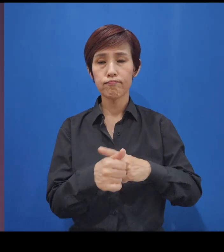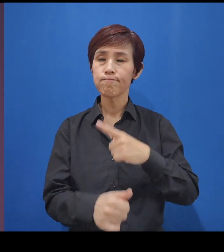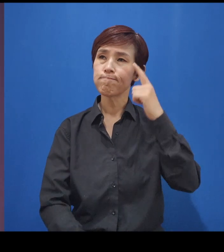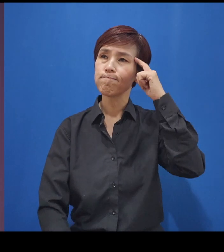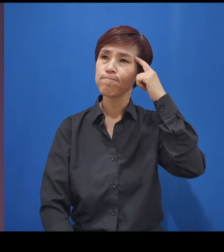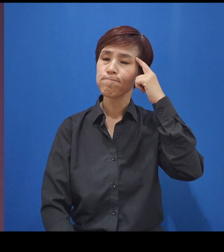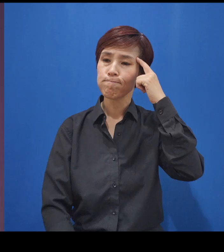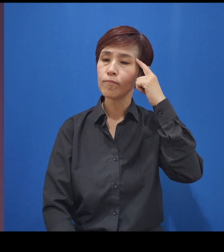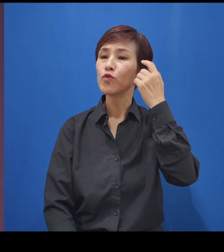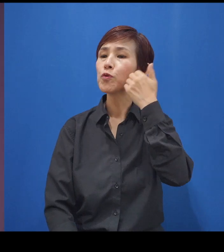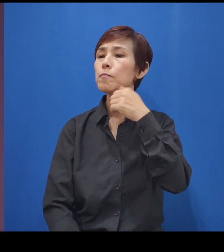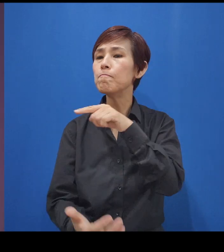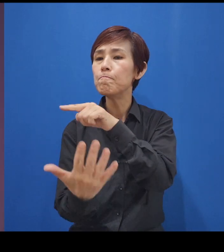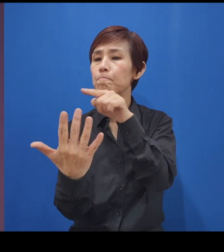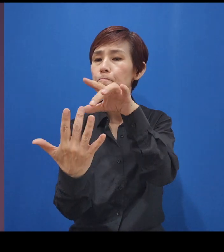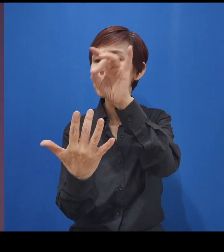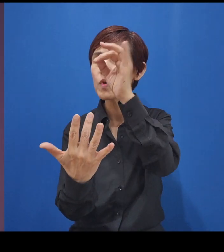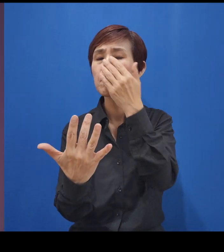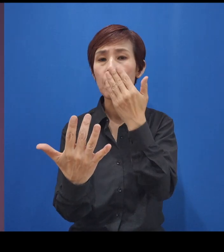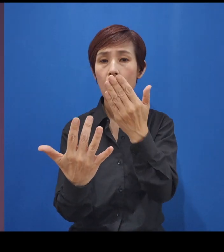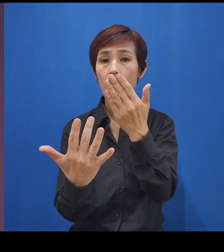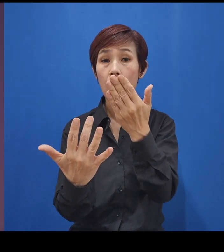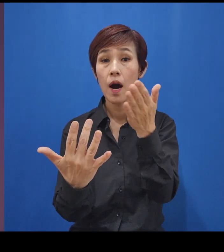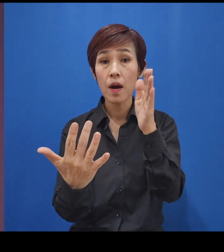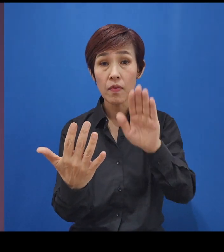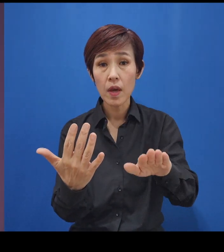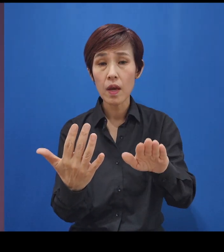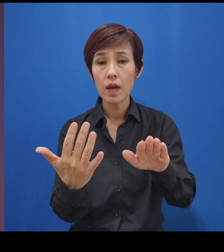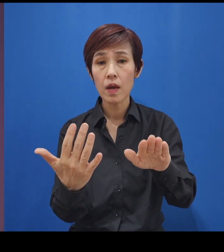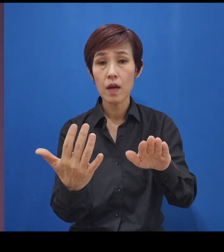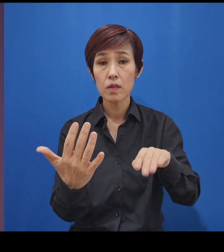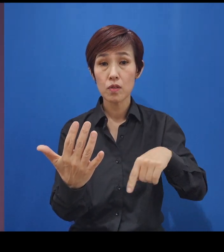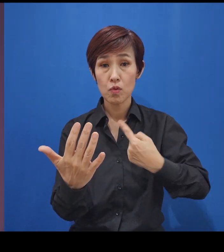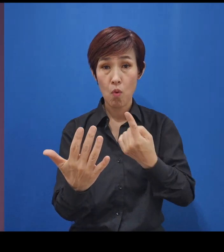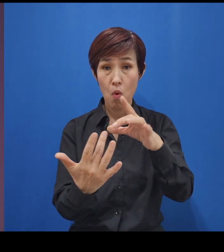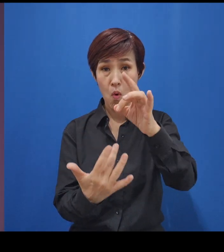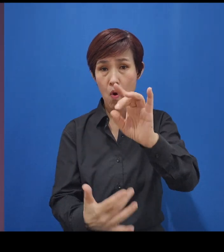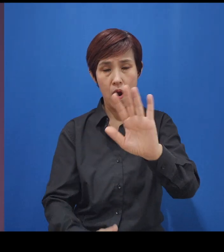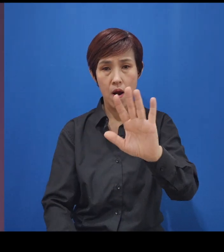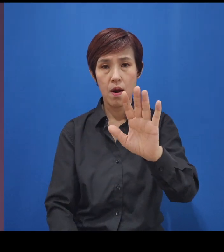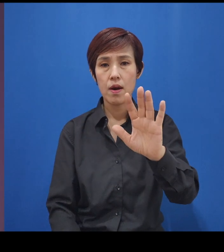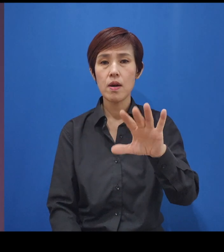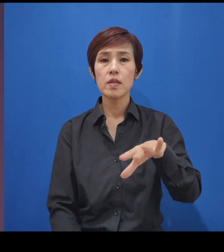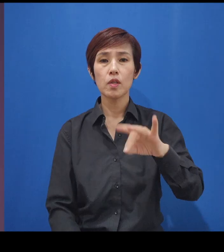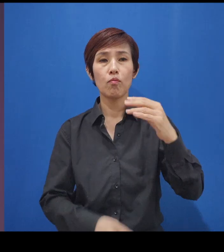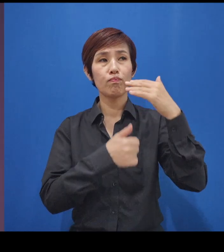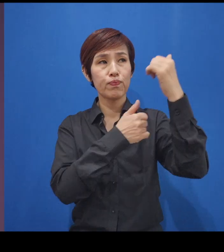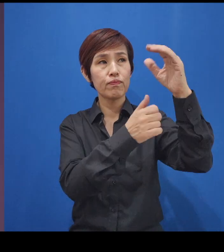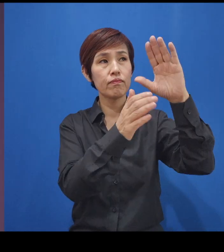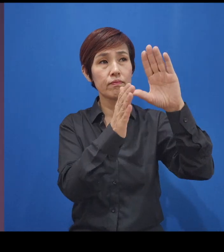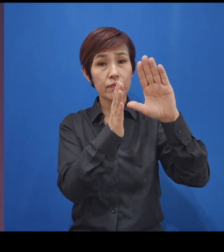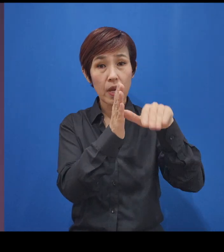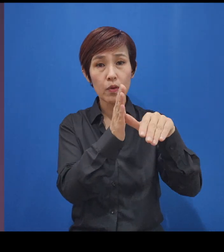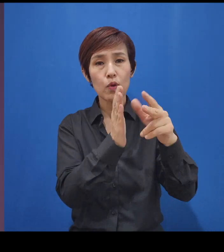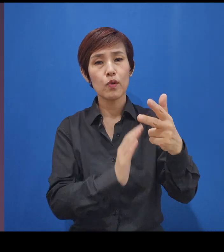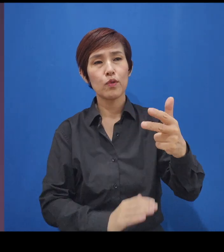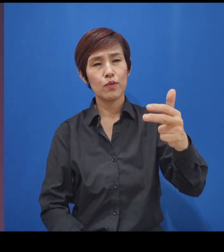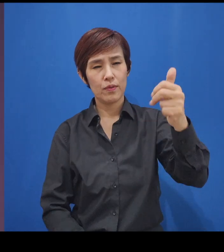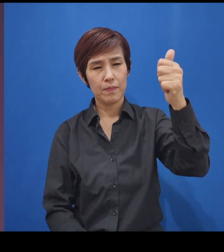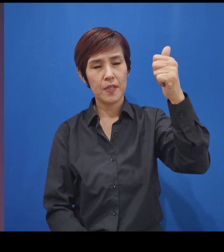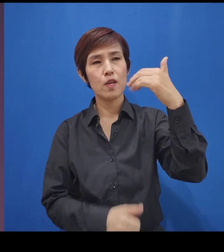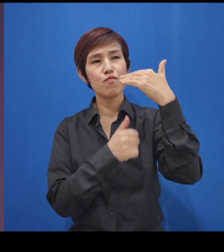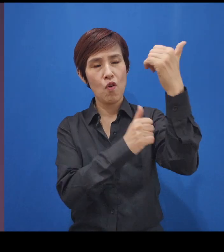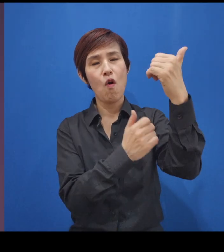얼마든지 자신들이 세울 수 있어요. 그러나 그들은 그렇게 하지 않았어요. 처음 자신들을 부를 때도